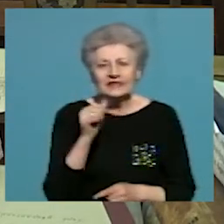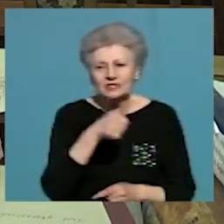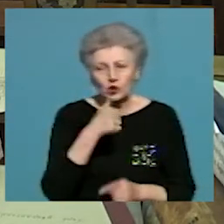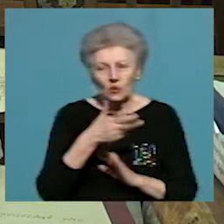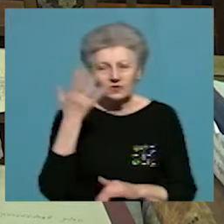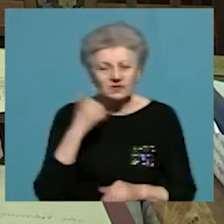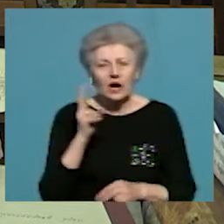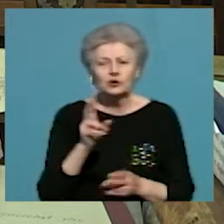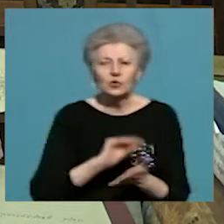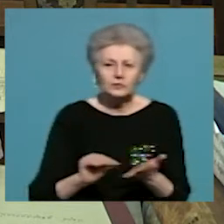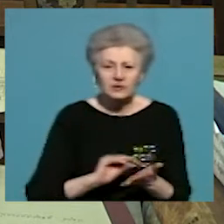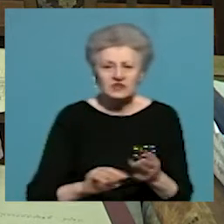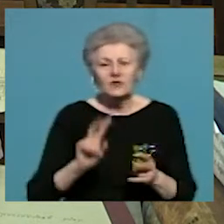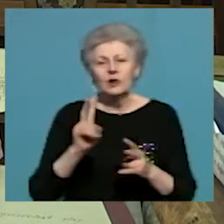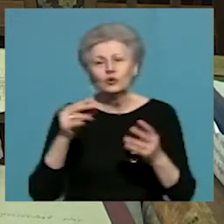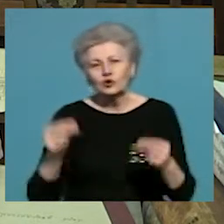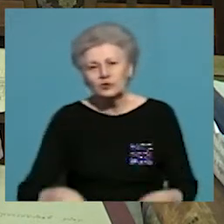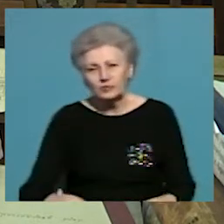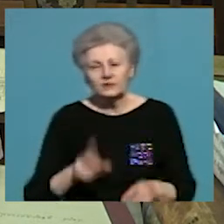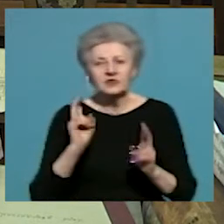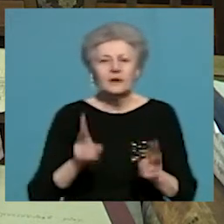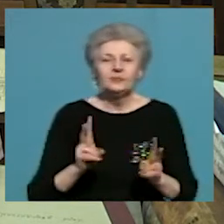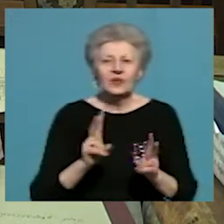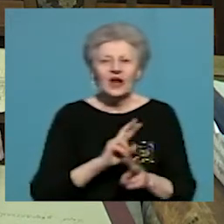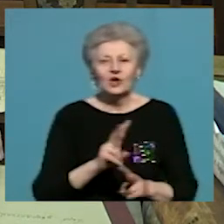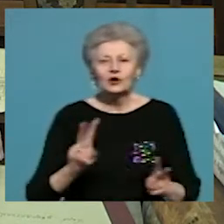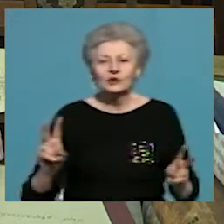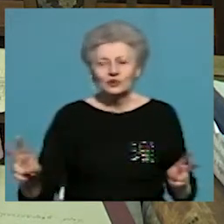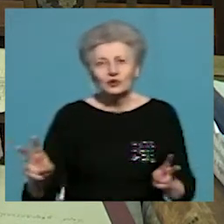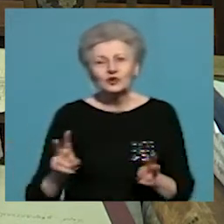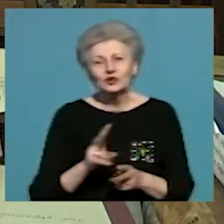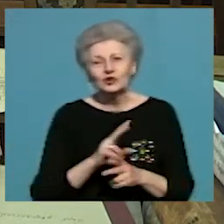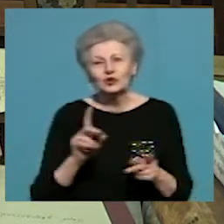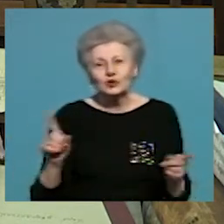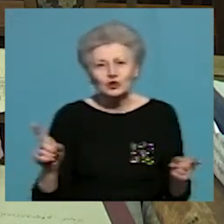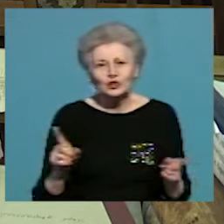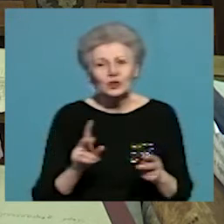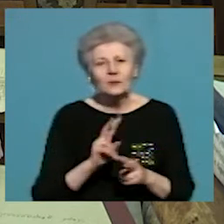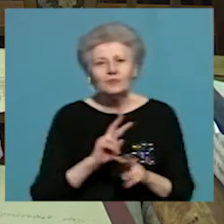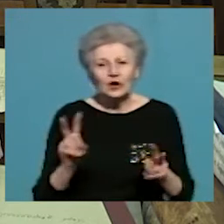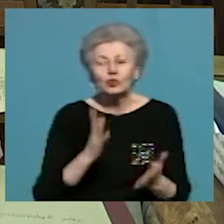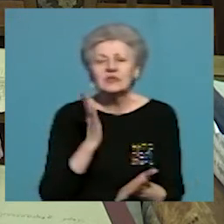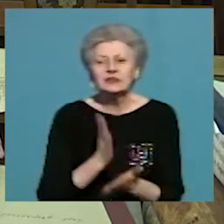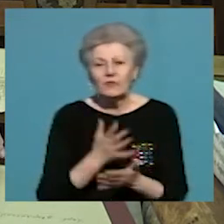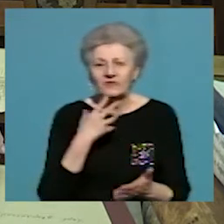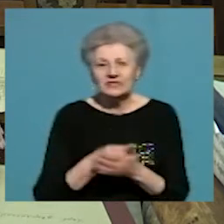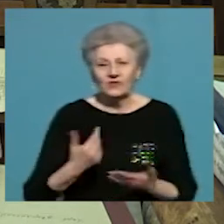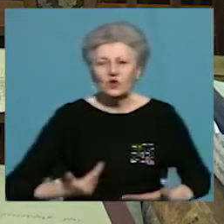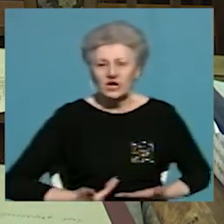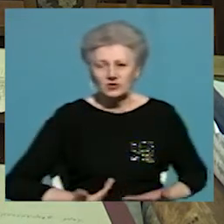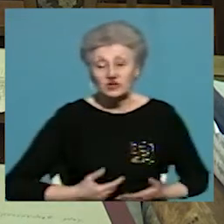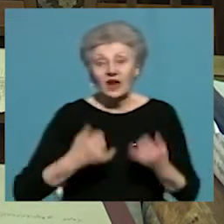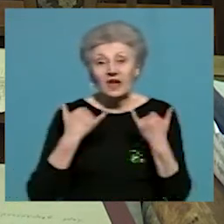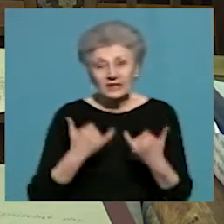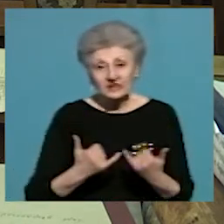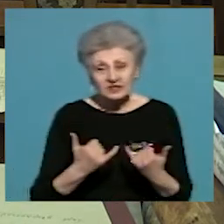хтось писав, хтось розписувався, хтось жив якось, щось він мав своє життя. І зараз